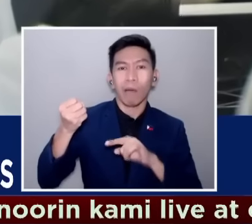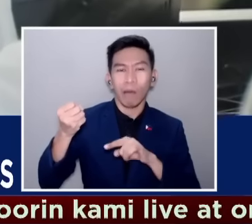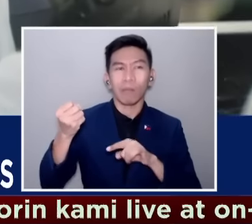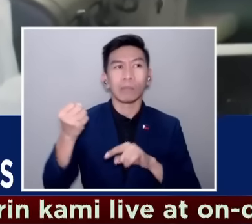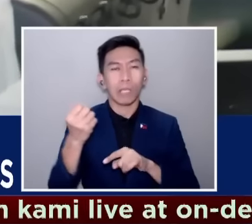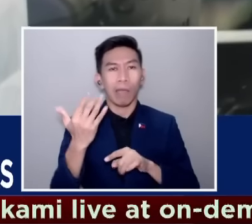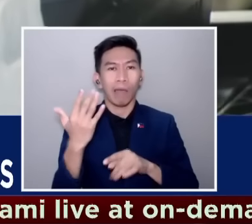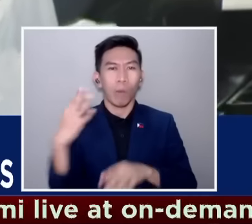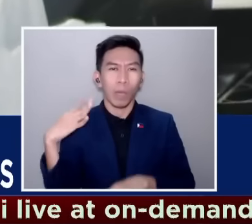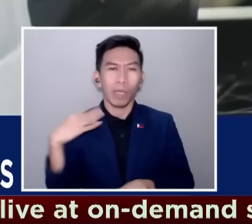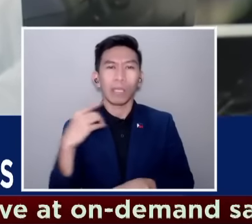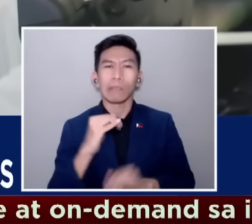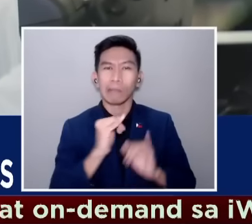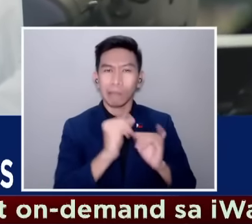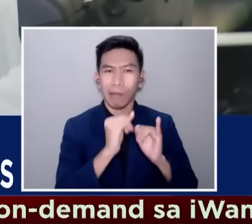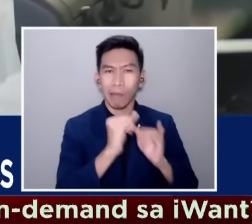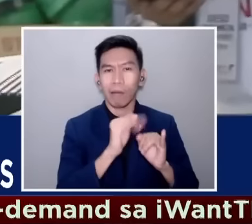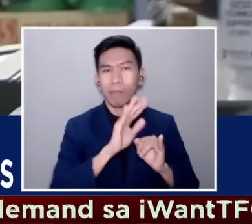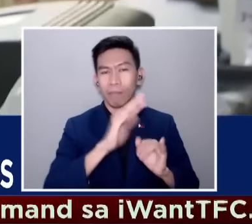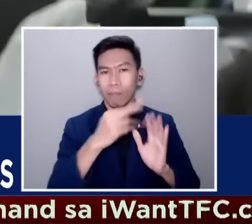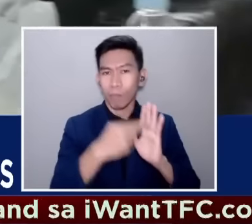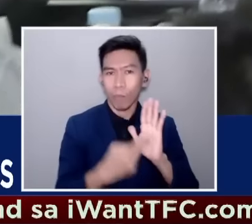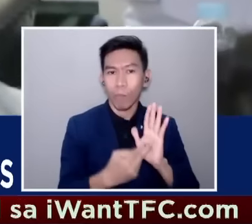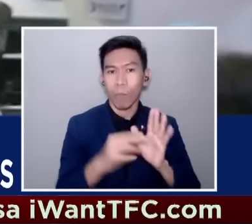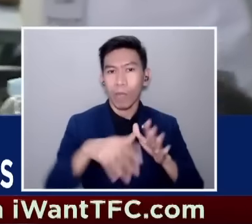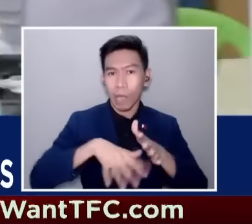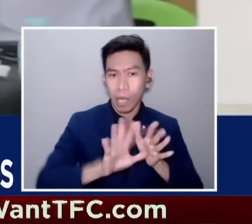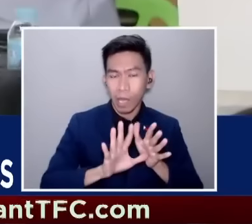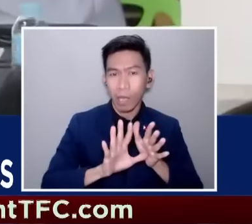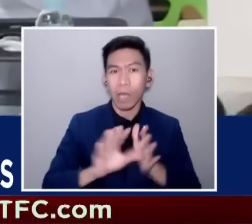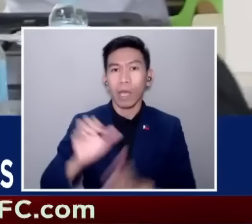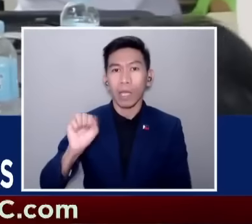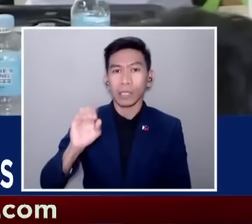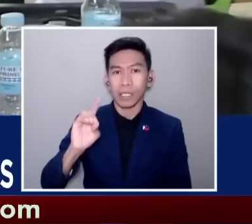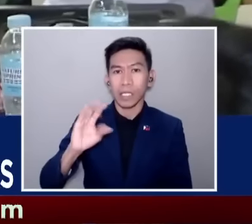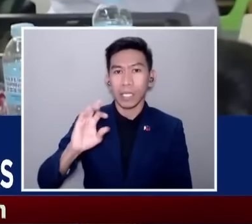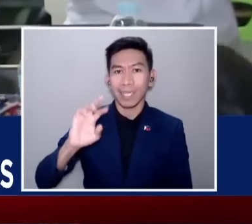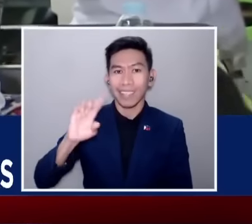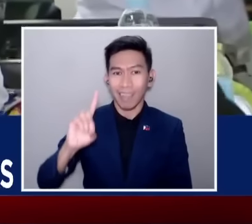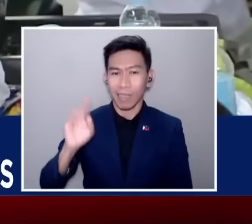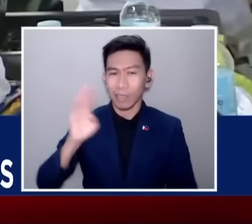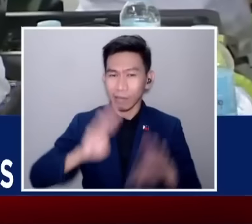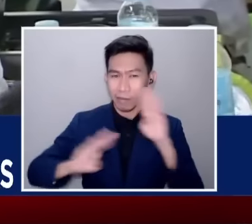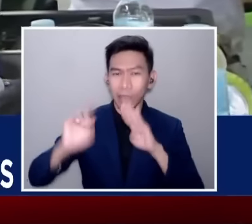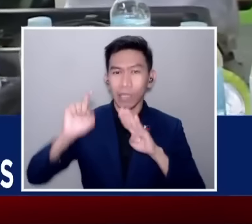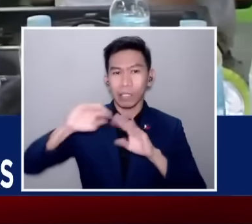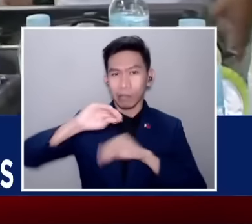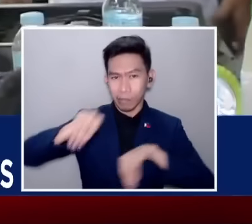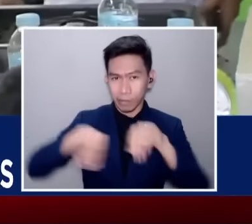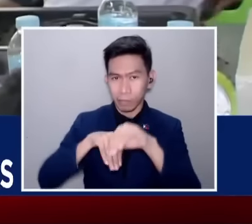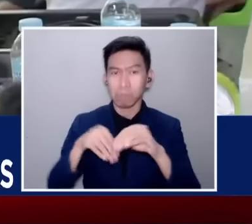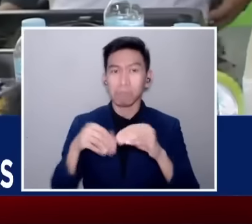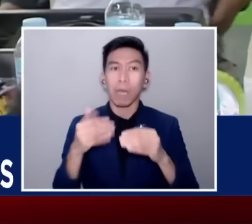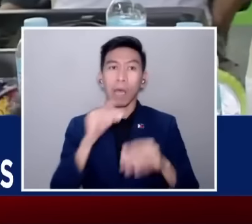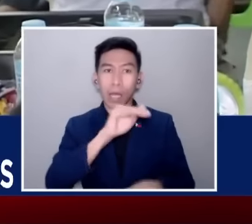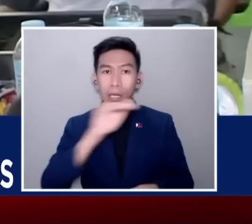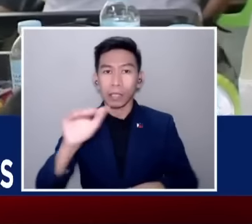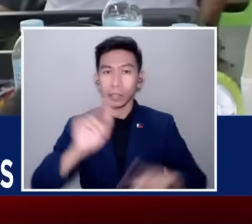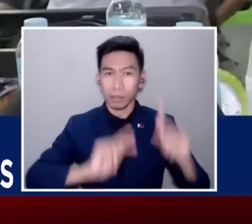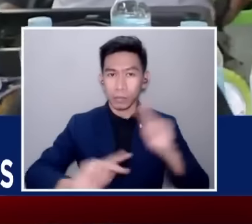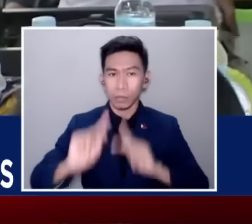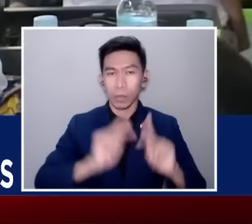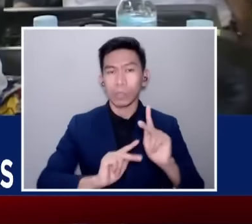ang SD card at kailangan palitan. Kaya ang mga botante, kailangan pumirma ng waiver para ipagkatiwala na lang